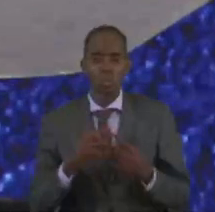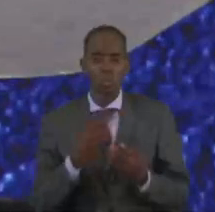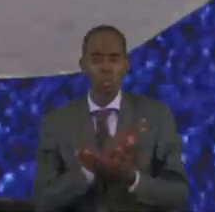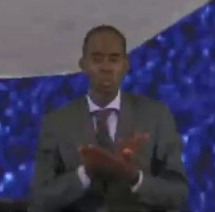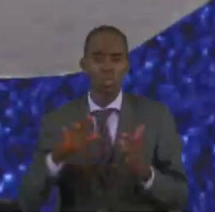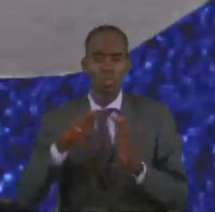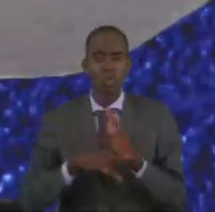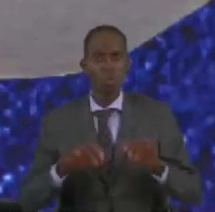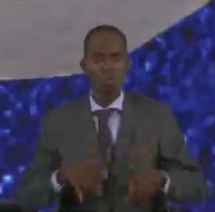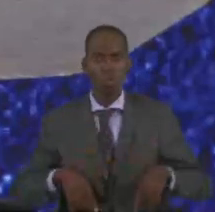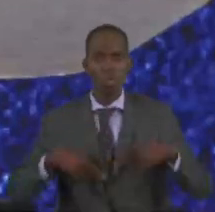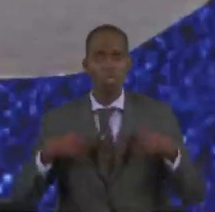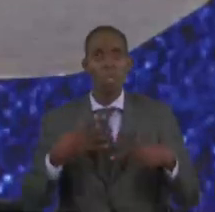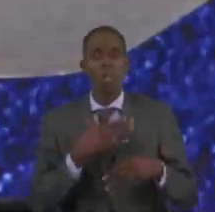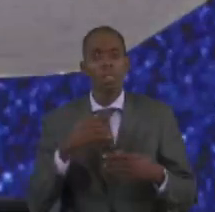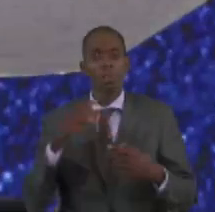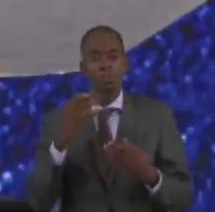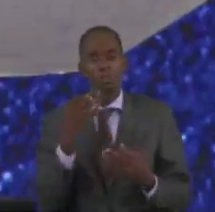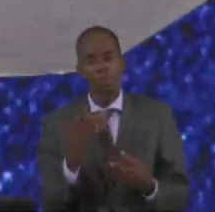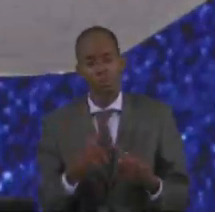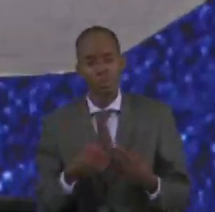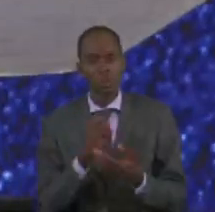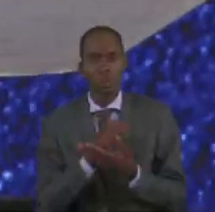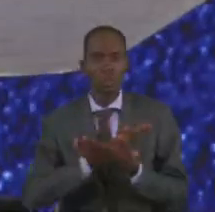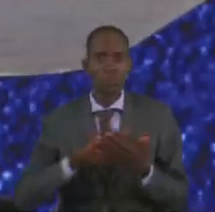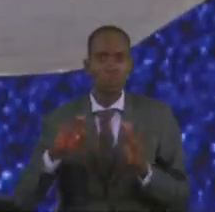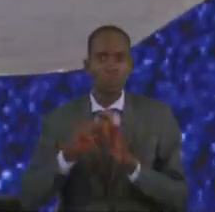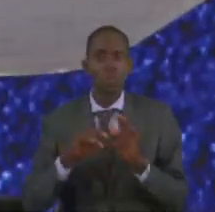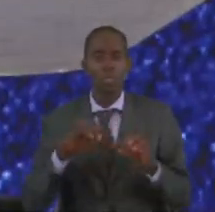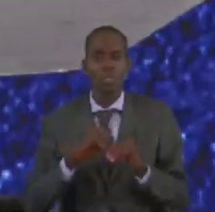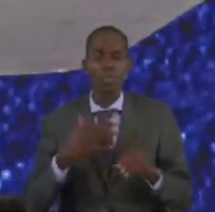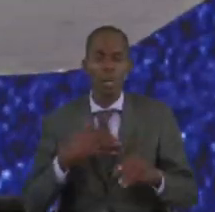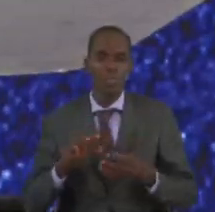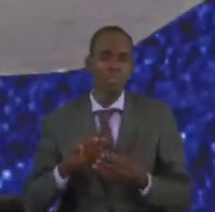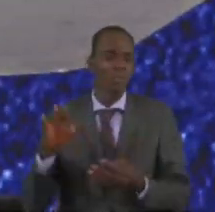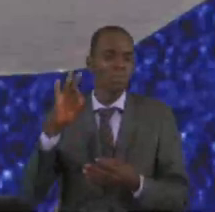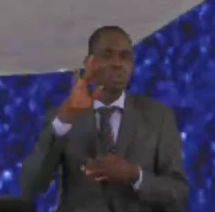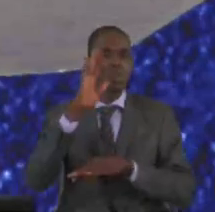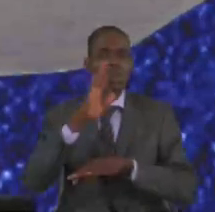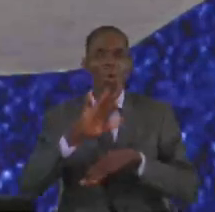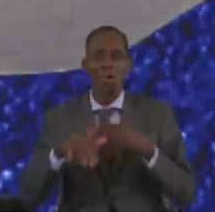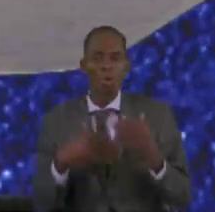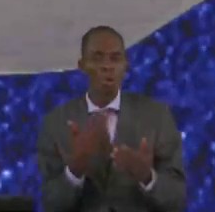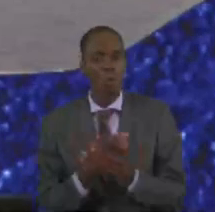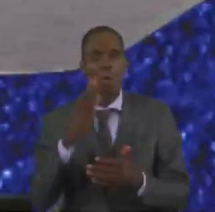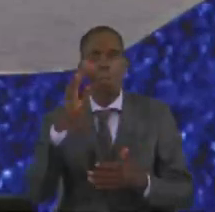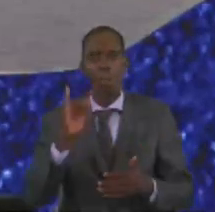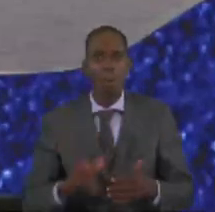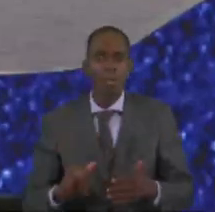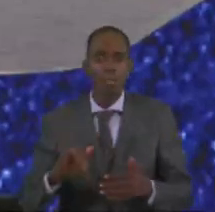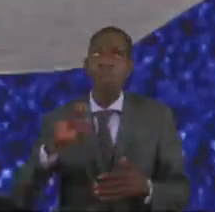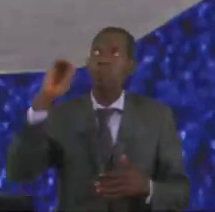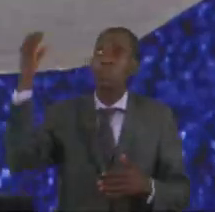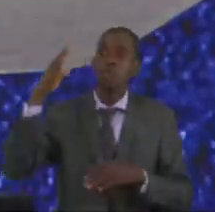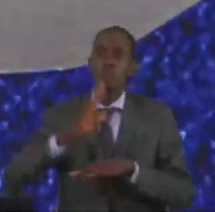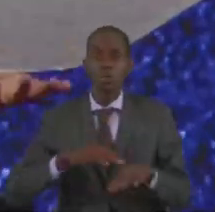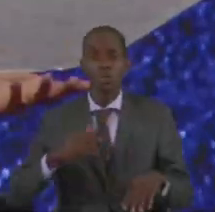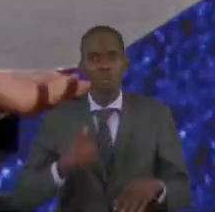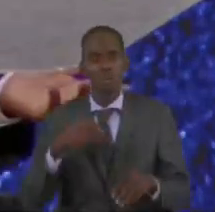la sainteté de vie et à la sanctification dans mon esprit. Tout est par la grâce. Il m'a